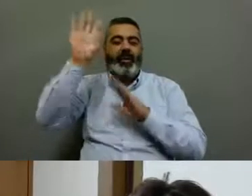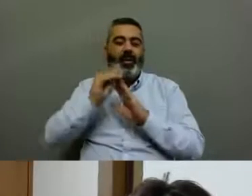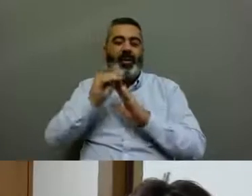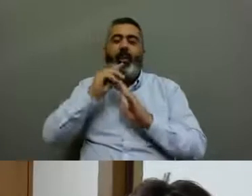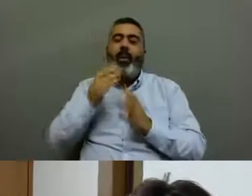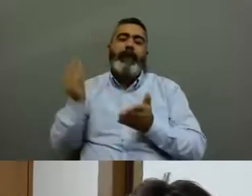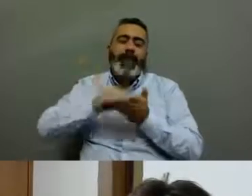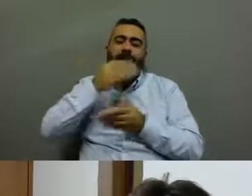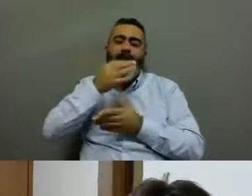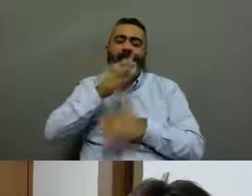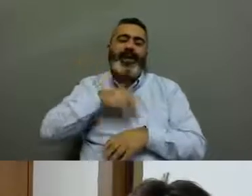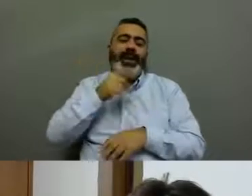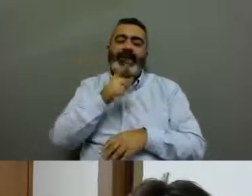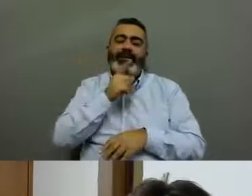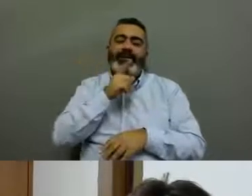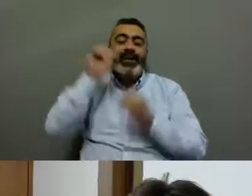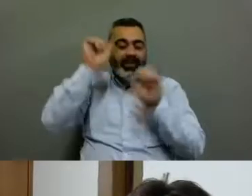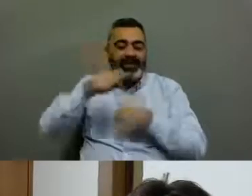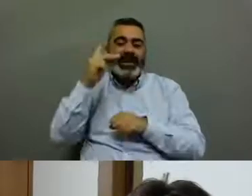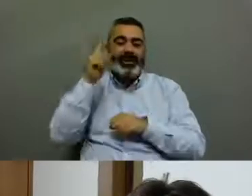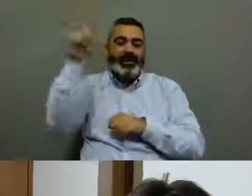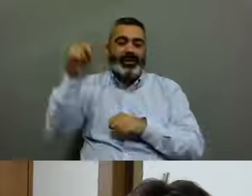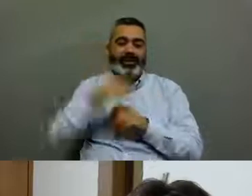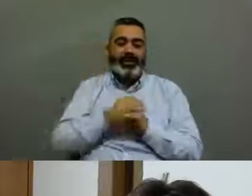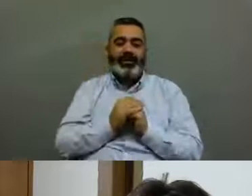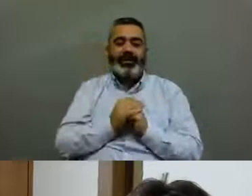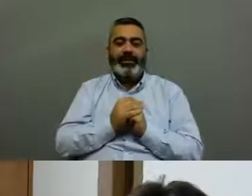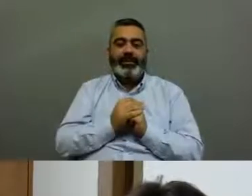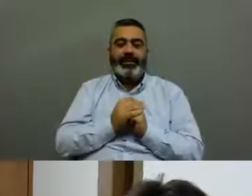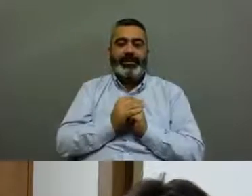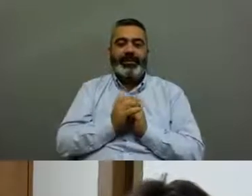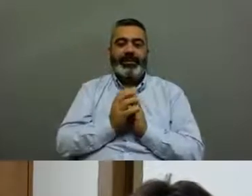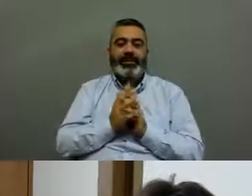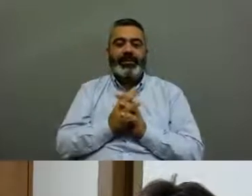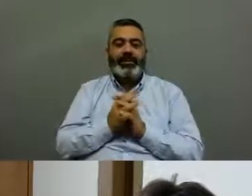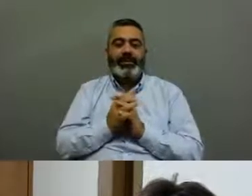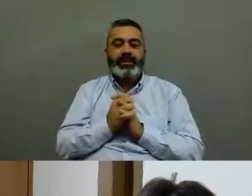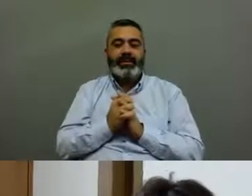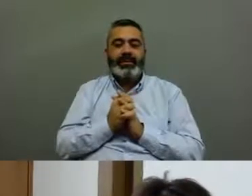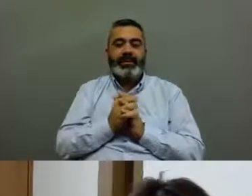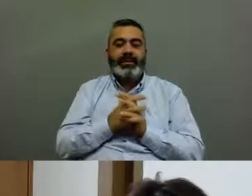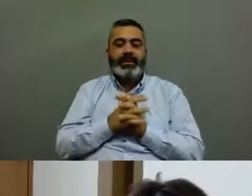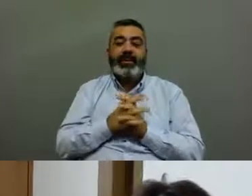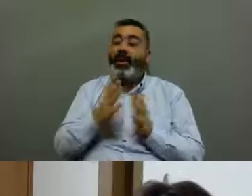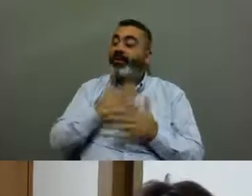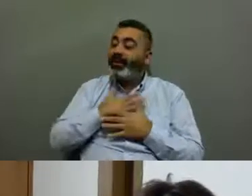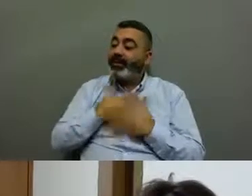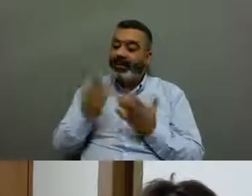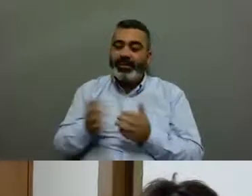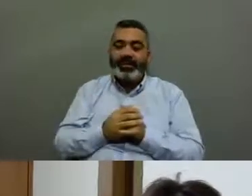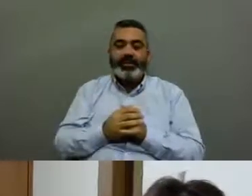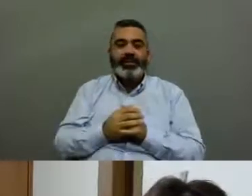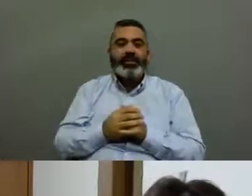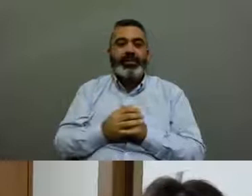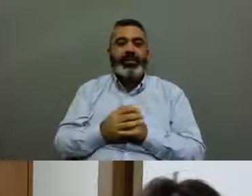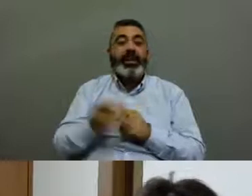επαναλαμβάνομαι. Νομίζω θα συμφωνήσω απόλυτα. Ευχαριστώ. Ωραία, ευχαριστούμε. Κυρία Βλάχου, να διαβάσουμε λίγο